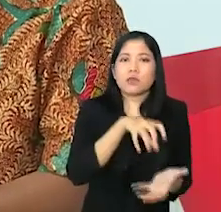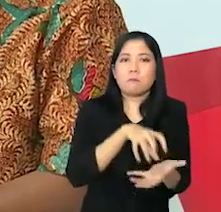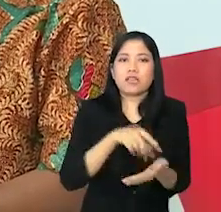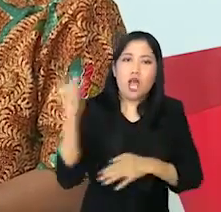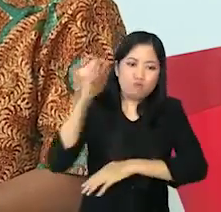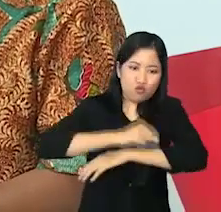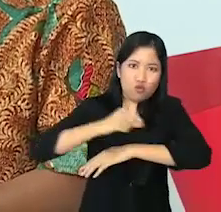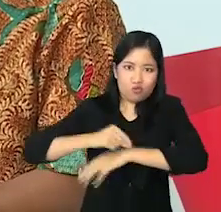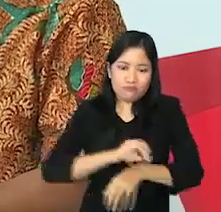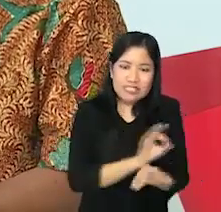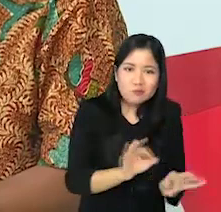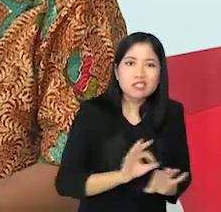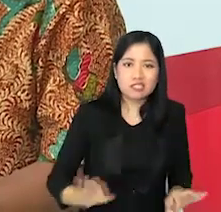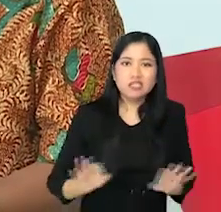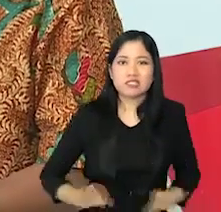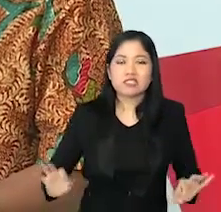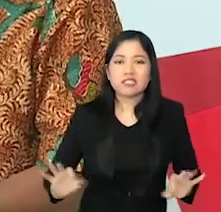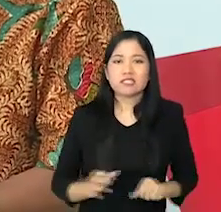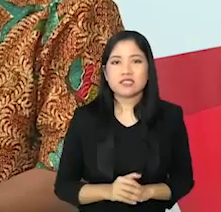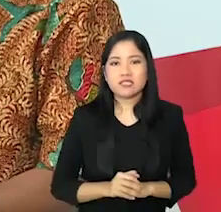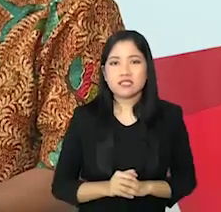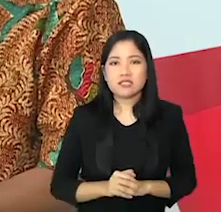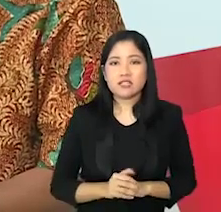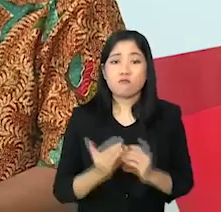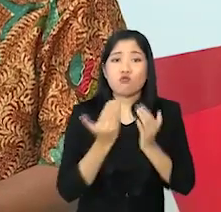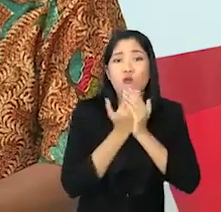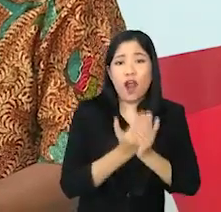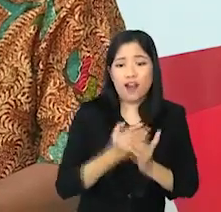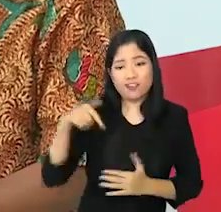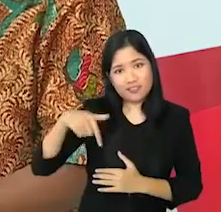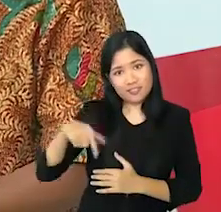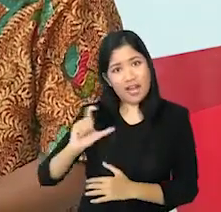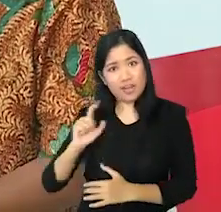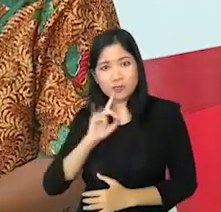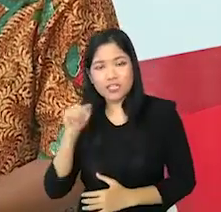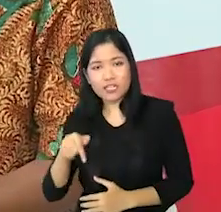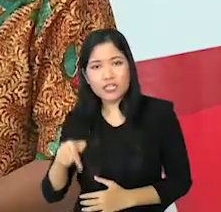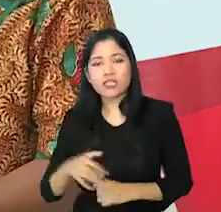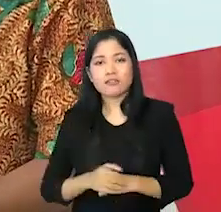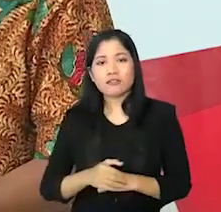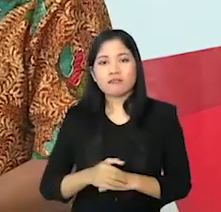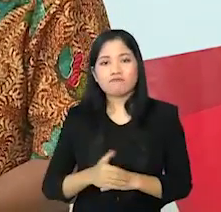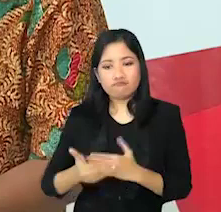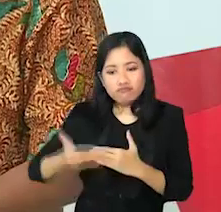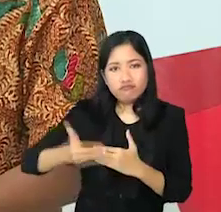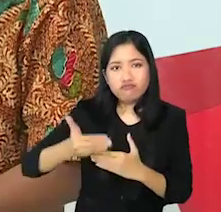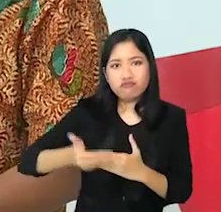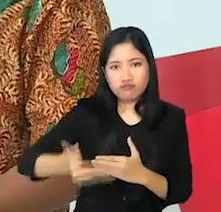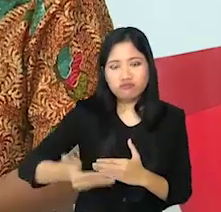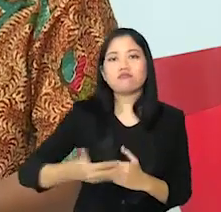menjadi sesuatu yang penting Hai mudah-mudahan dengan cara yang seperti ini secara terstruktur dan